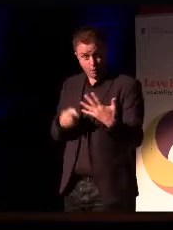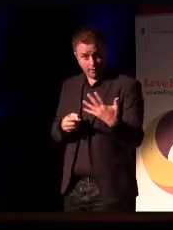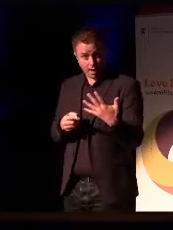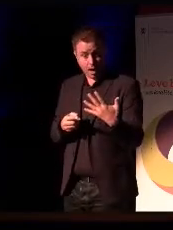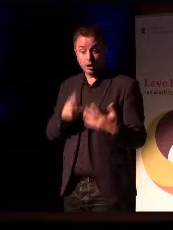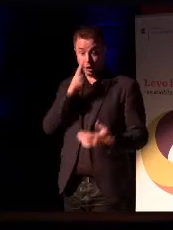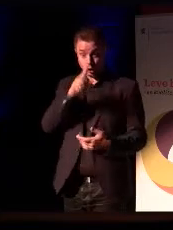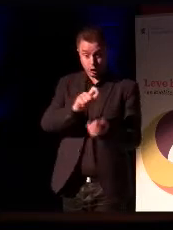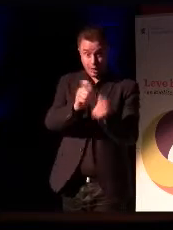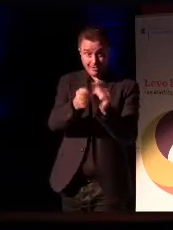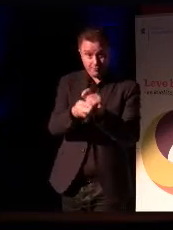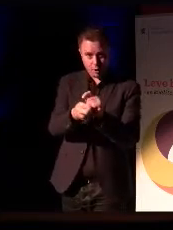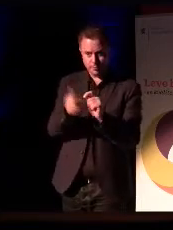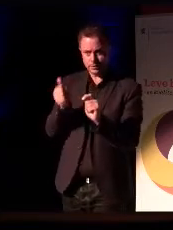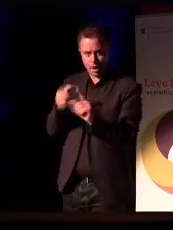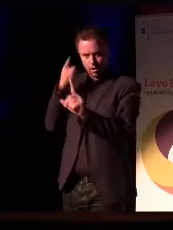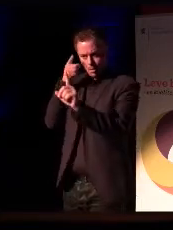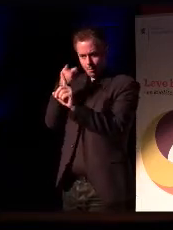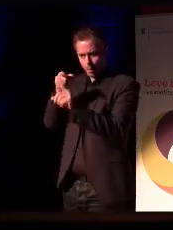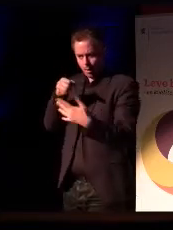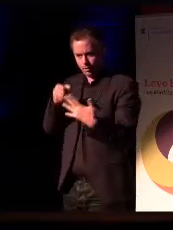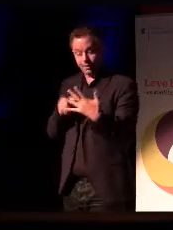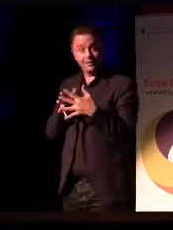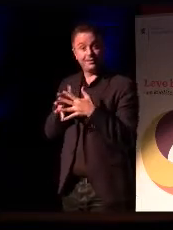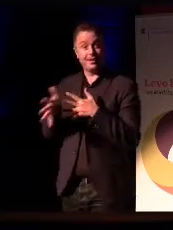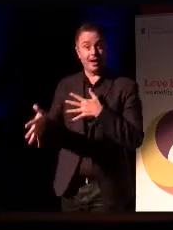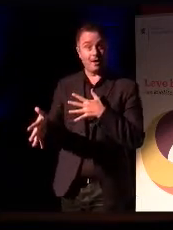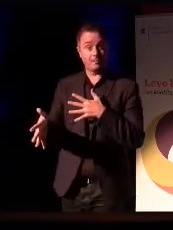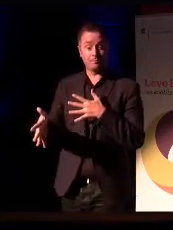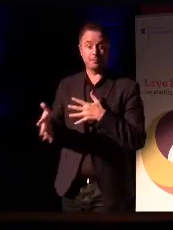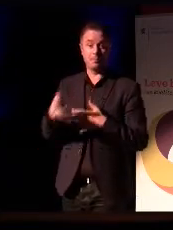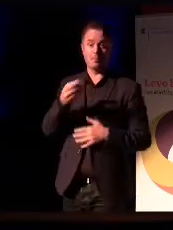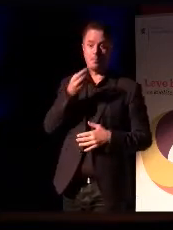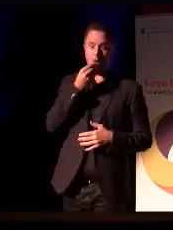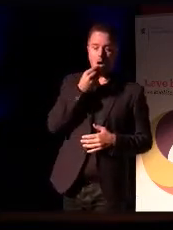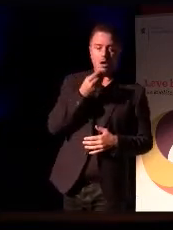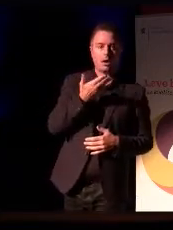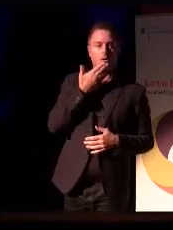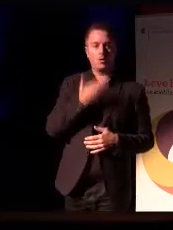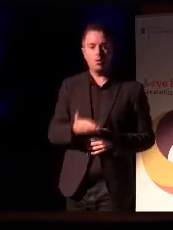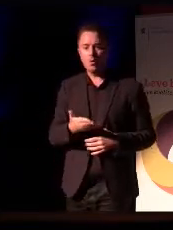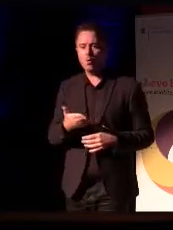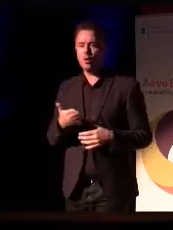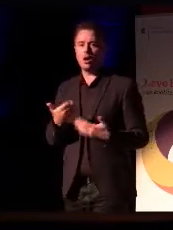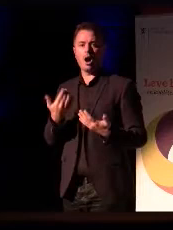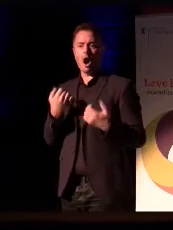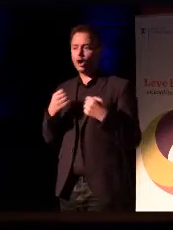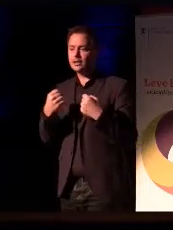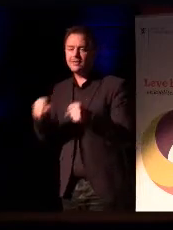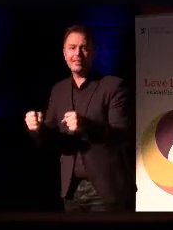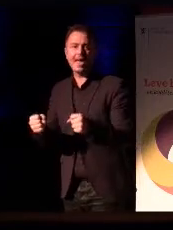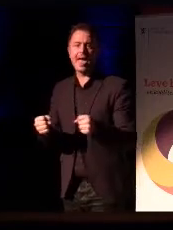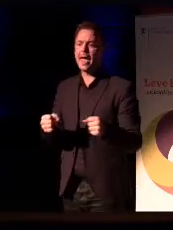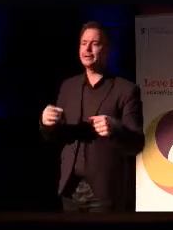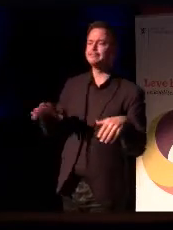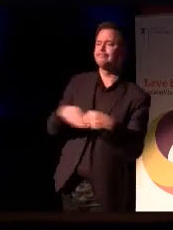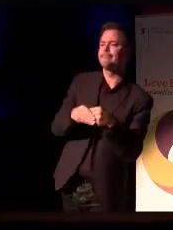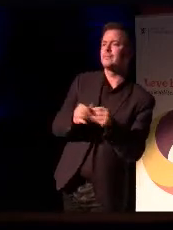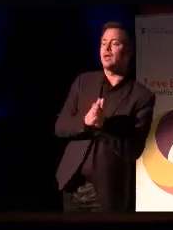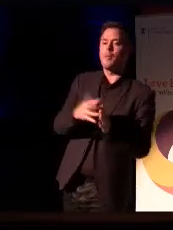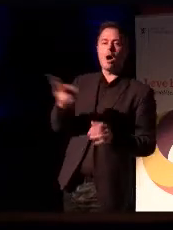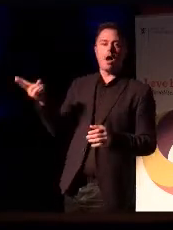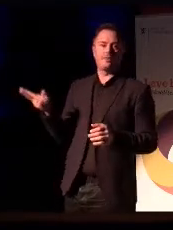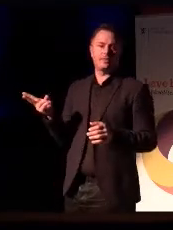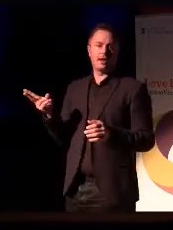for eldre handler om. God mat, gode måltider, aktivitet og fellesskap med andre. Helsehjelp